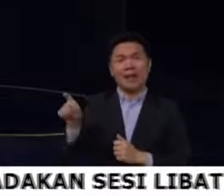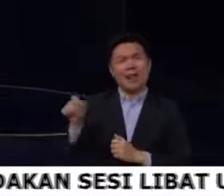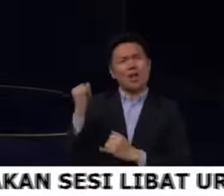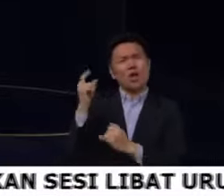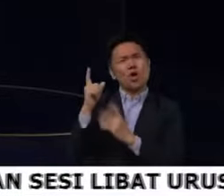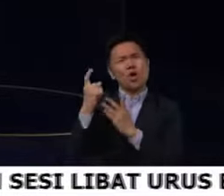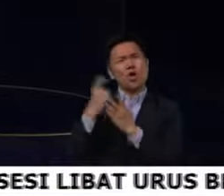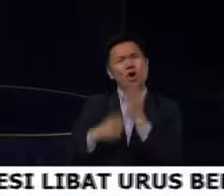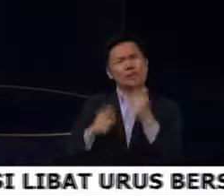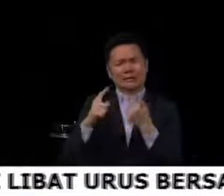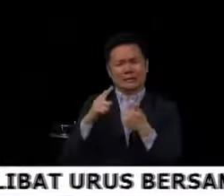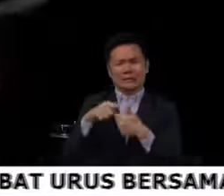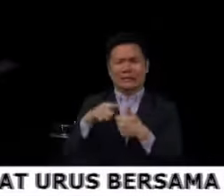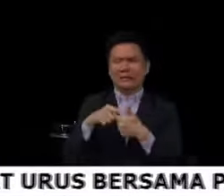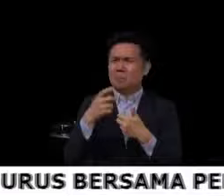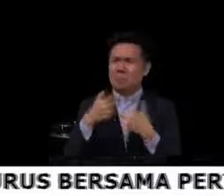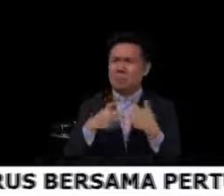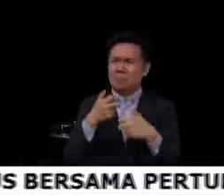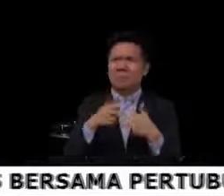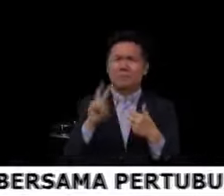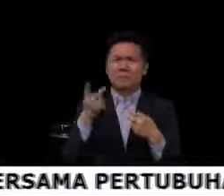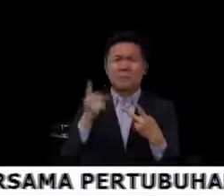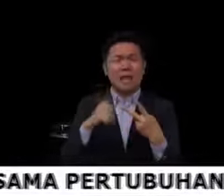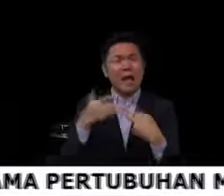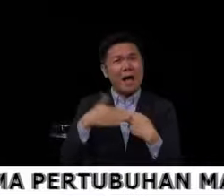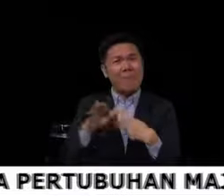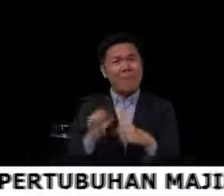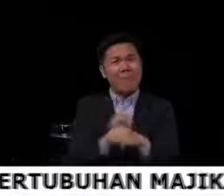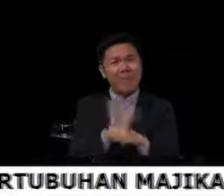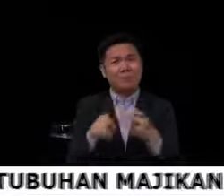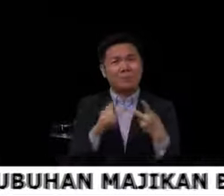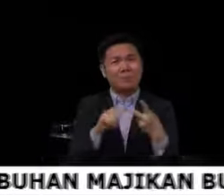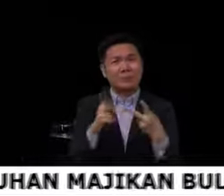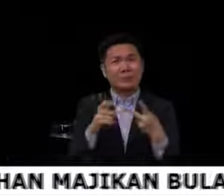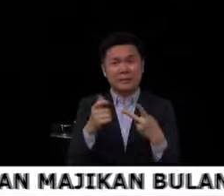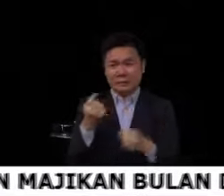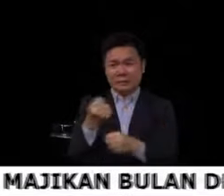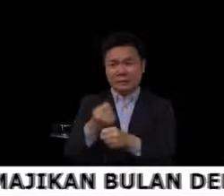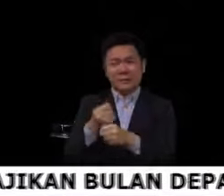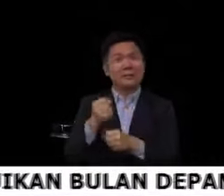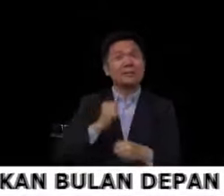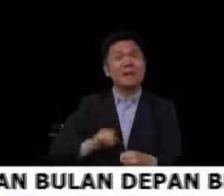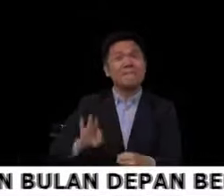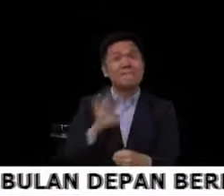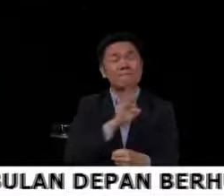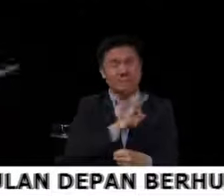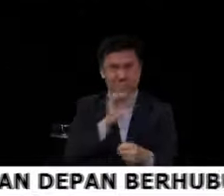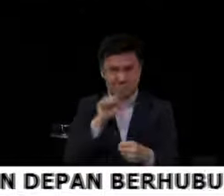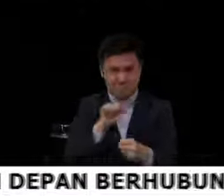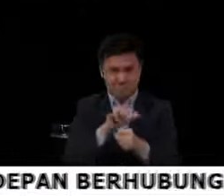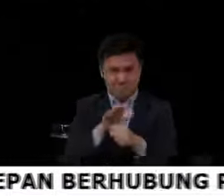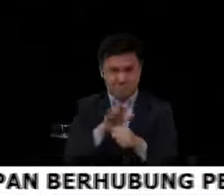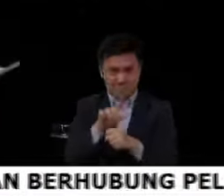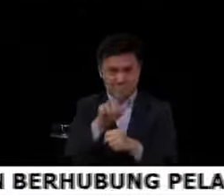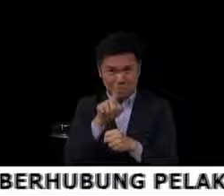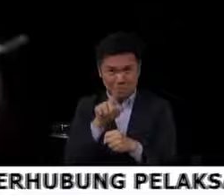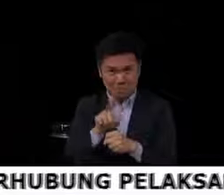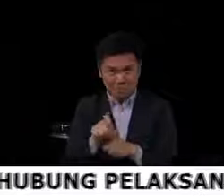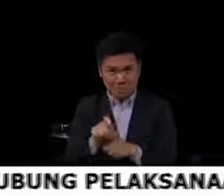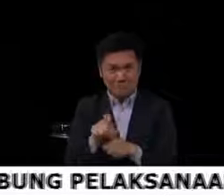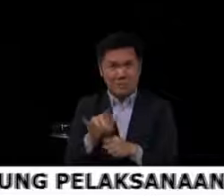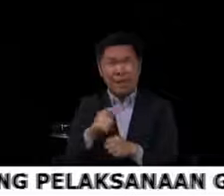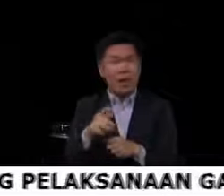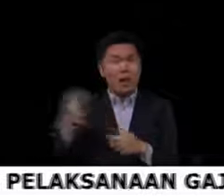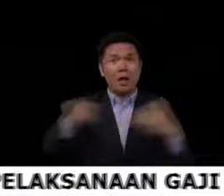satu tekanan satu lebih tekanan yang juga datang Bekali dengan pasca Pendem ini adalah buruh tenaga kerja untuk sektor ini kelihatannya kita bergulat